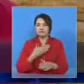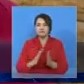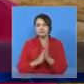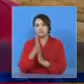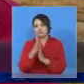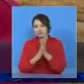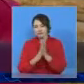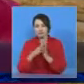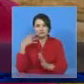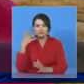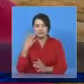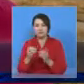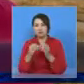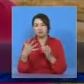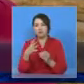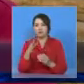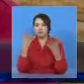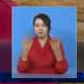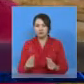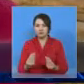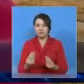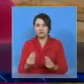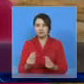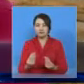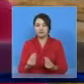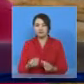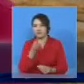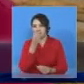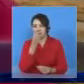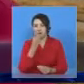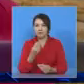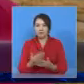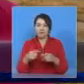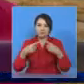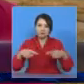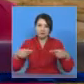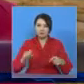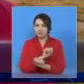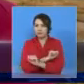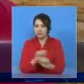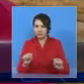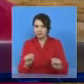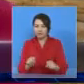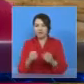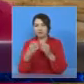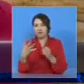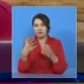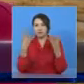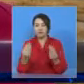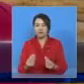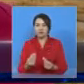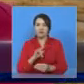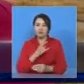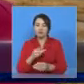өсімдік өнімдерін 15 күндей я тамаққа пайдалану, я тағы да басқа болмайды 15 күн. Және кішкентай